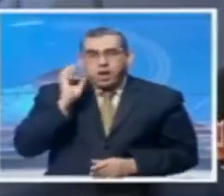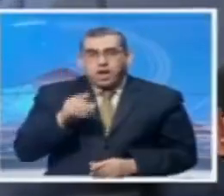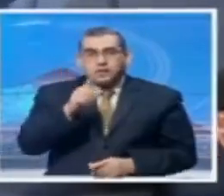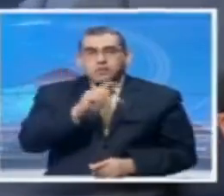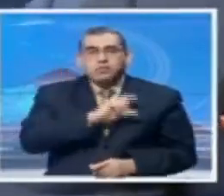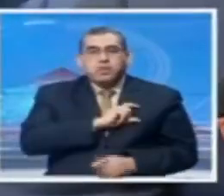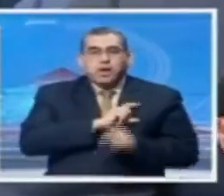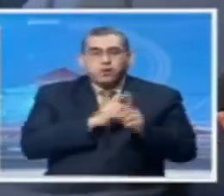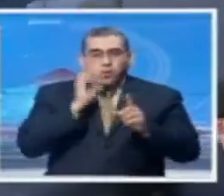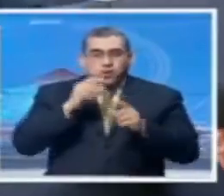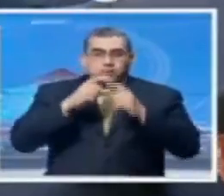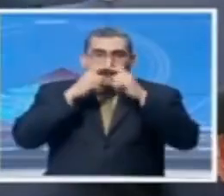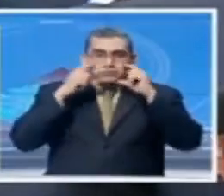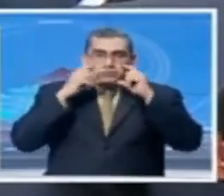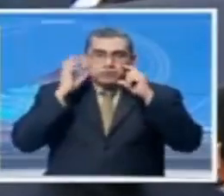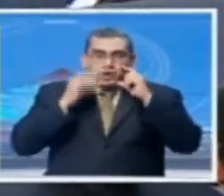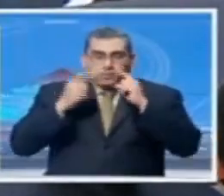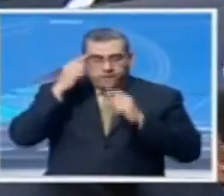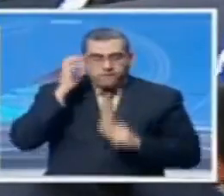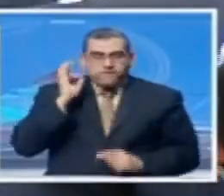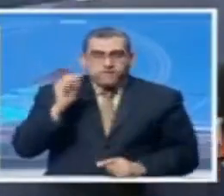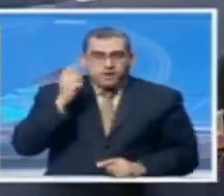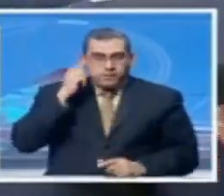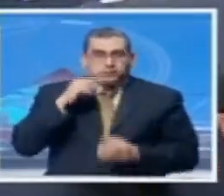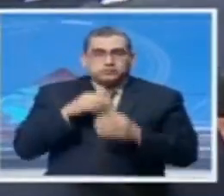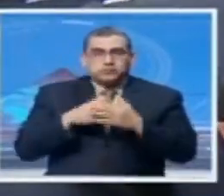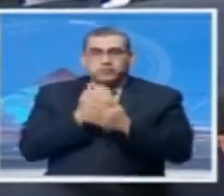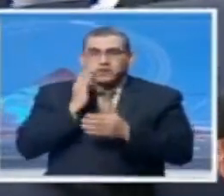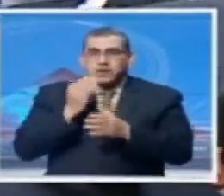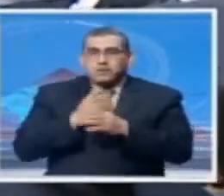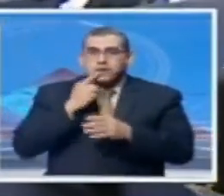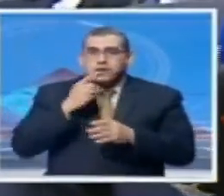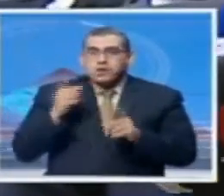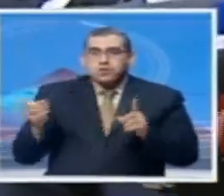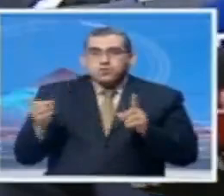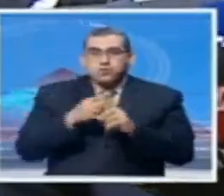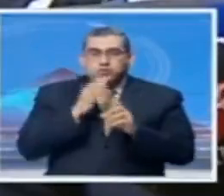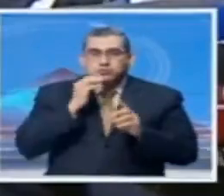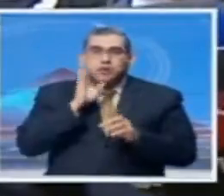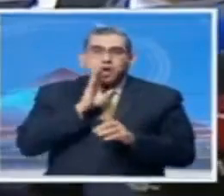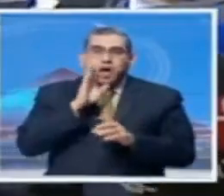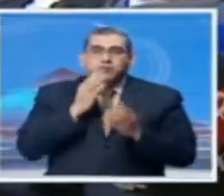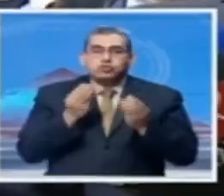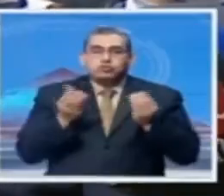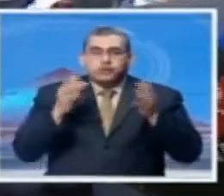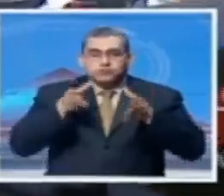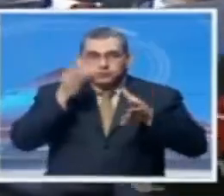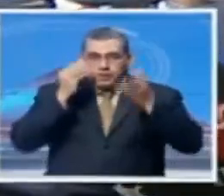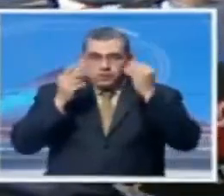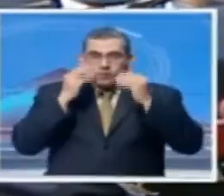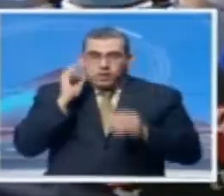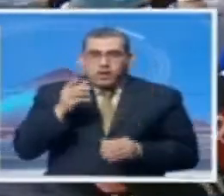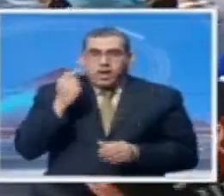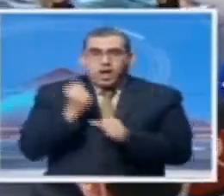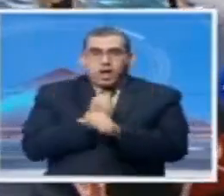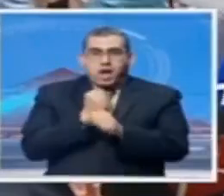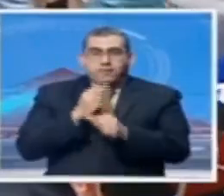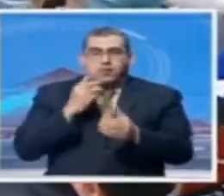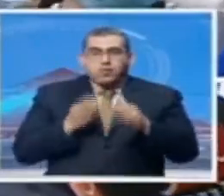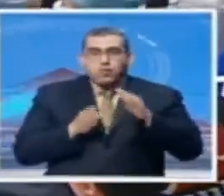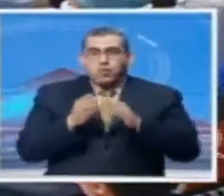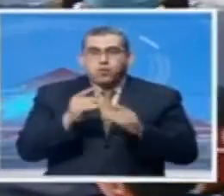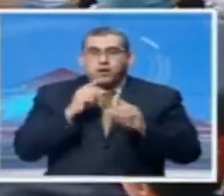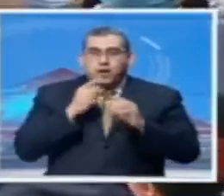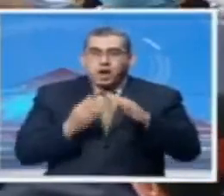نفسه هو داخل يكون عنده الوعي. واحنا الحقيقه على مدار العام اللي احنا فات علينا اتعلمنا كتير، والولاد اتعلموا كتير ازاي يتعاملوا بداخل قاعات